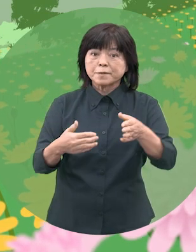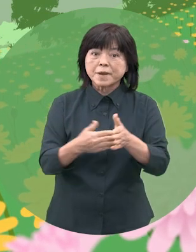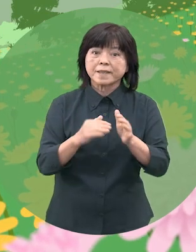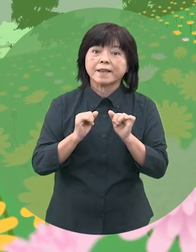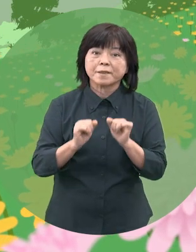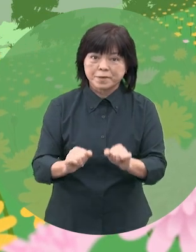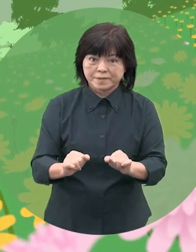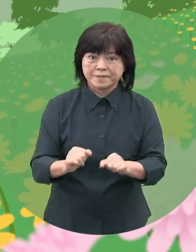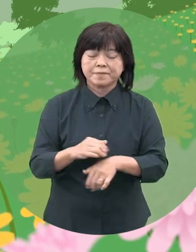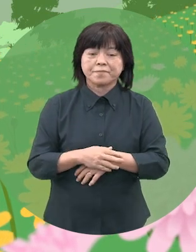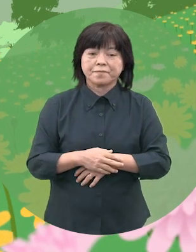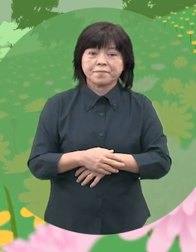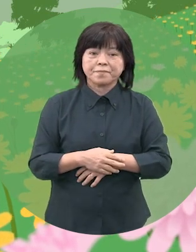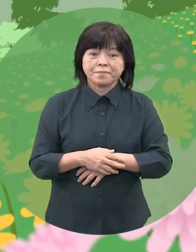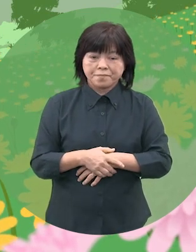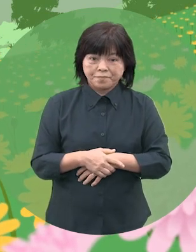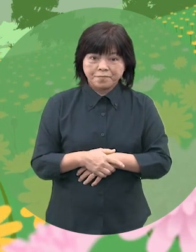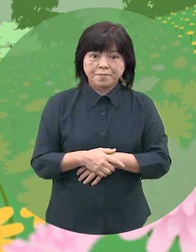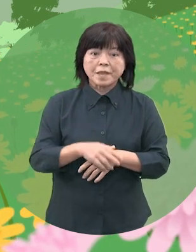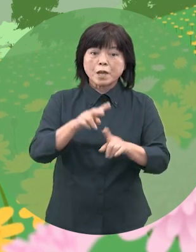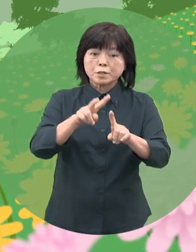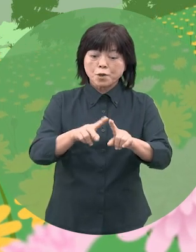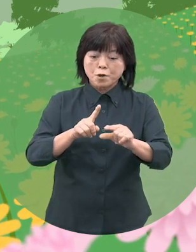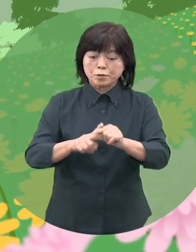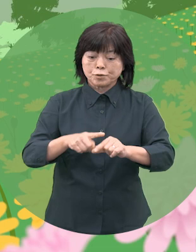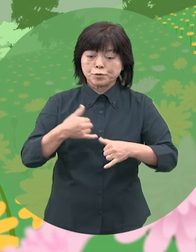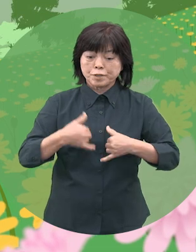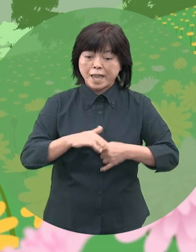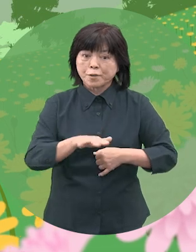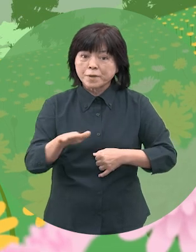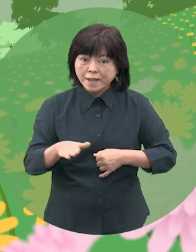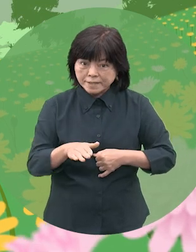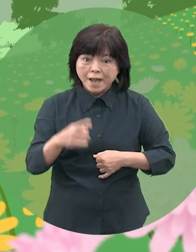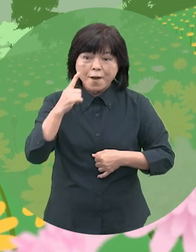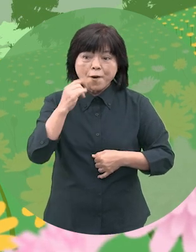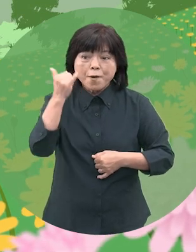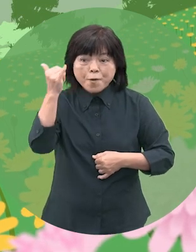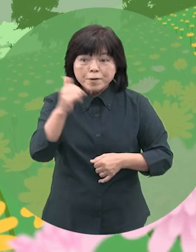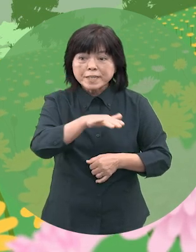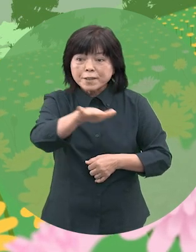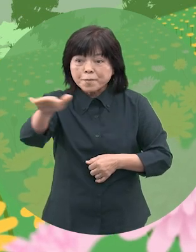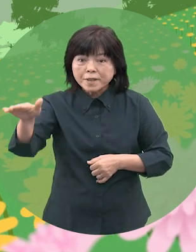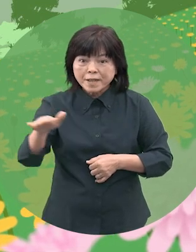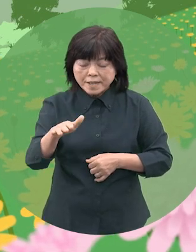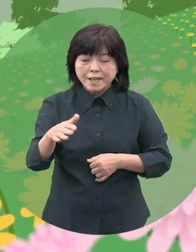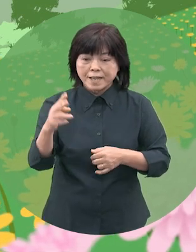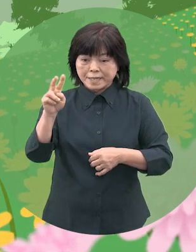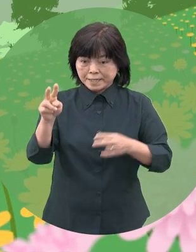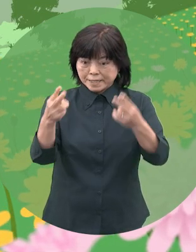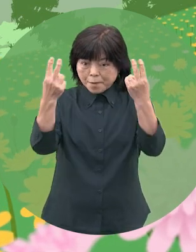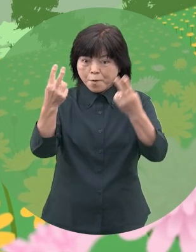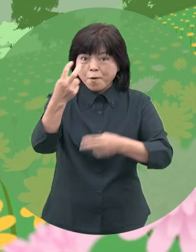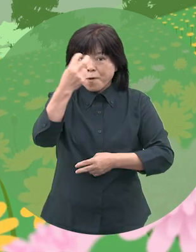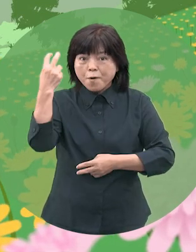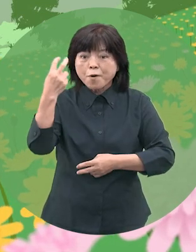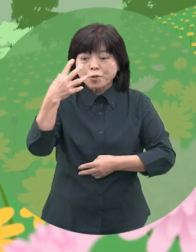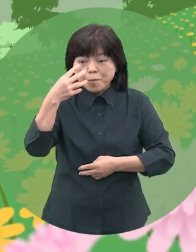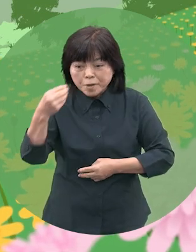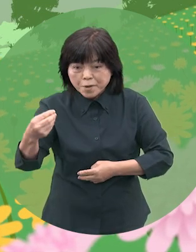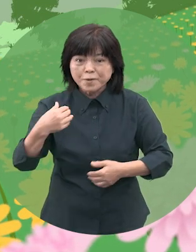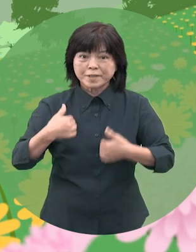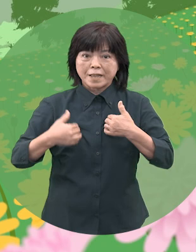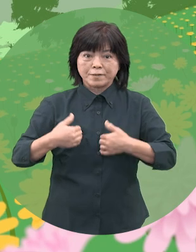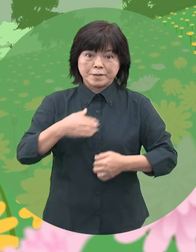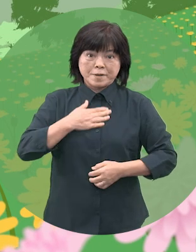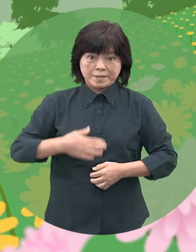で。 いずれ高校へ進学する小中学生や保護者の皆さん、専門高校などの魅力や楽しさを